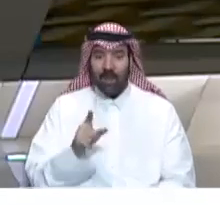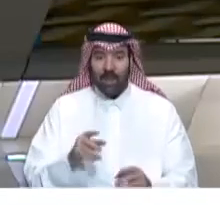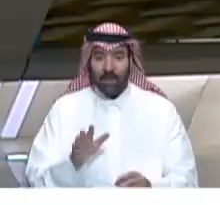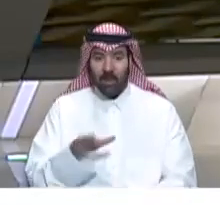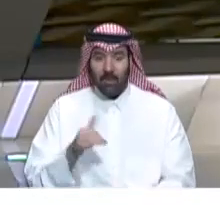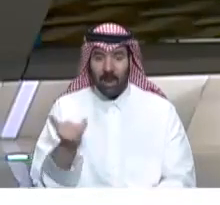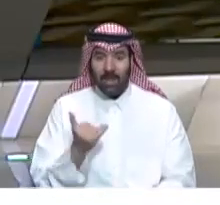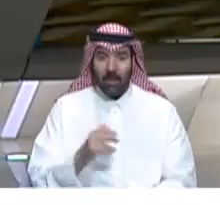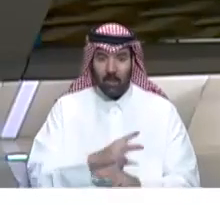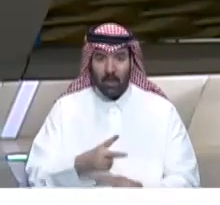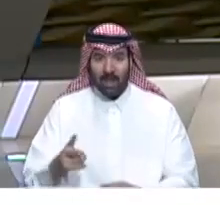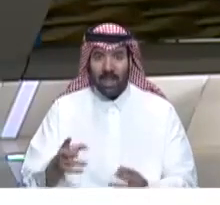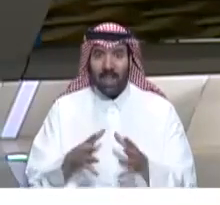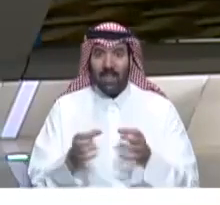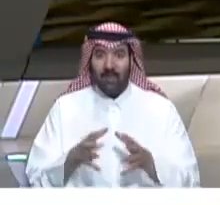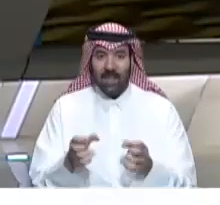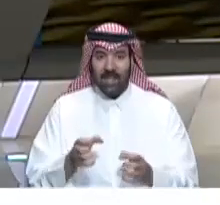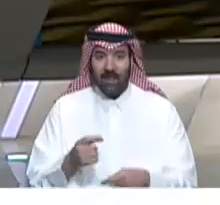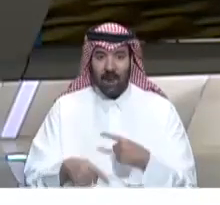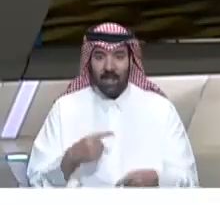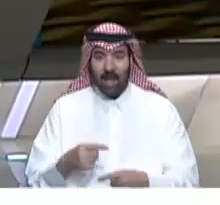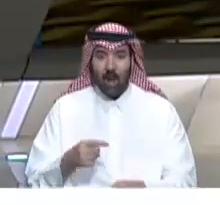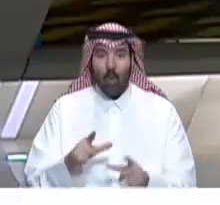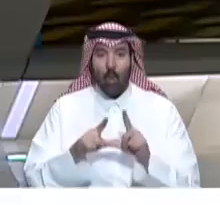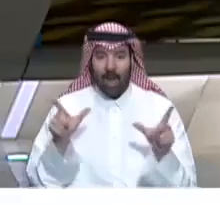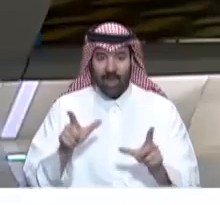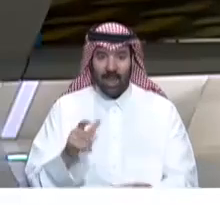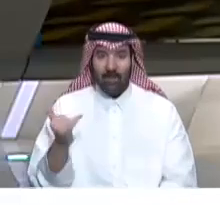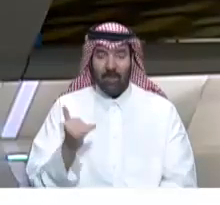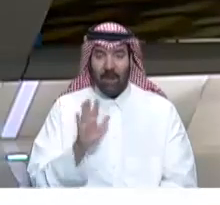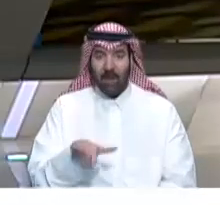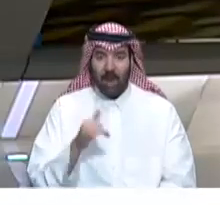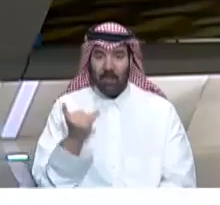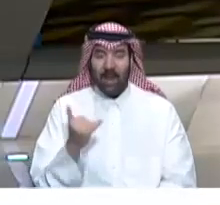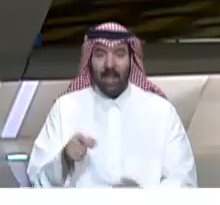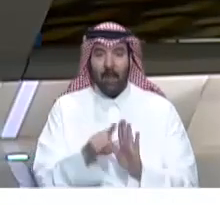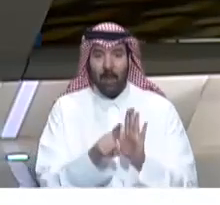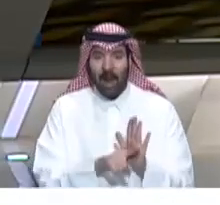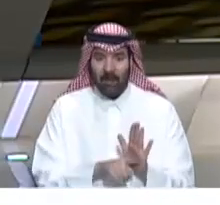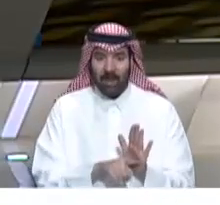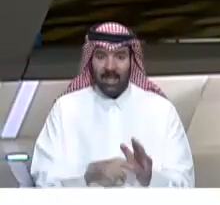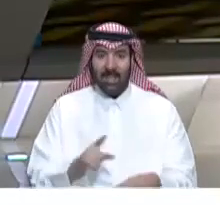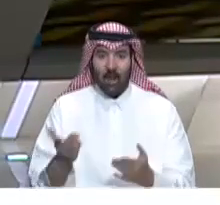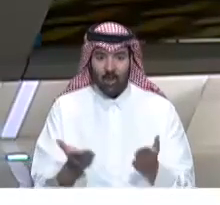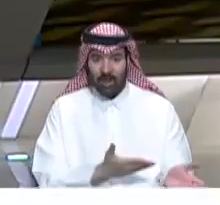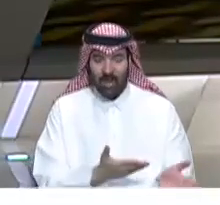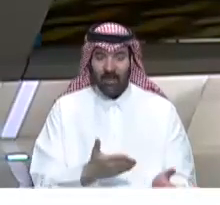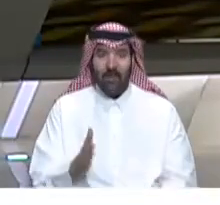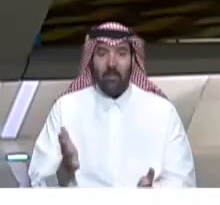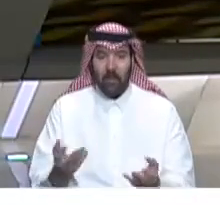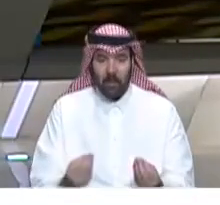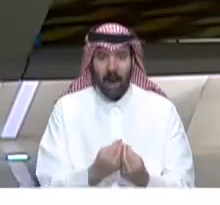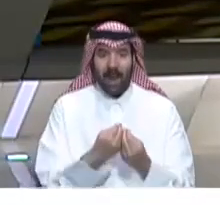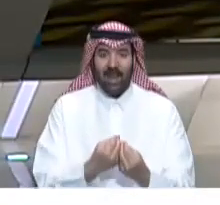راح أخذ مزيد من التفاصيل وصورة واضحة عن الفعاليات التي تقام، ويسعدني أن أستضيف